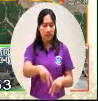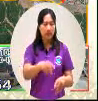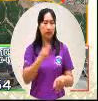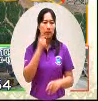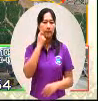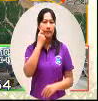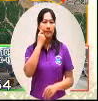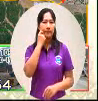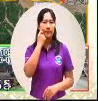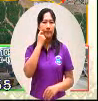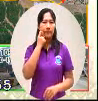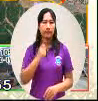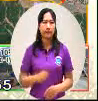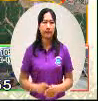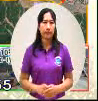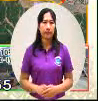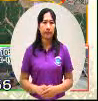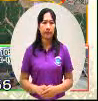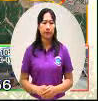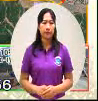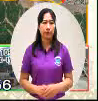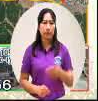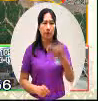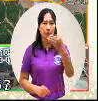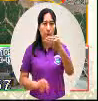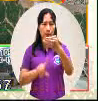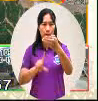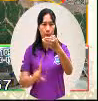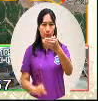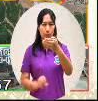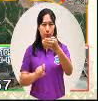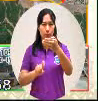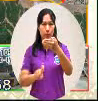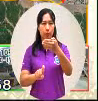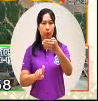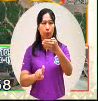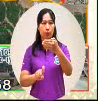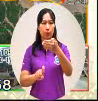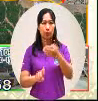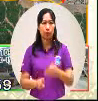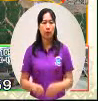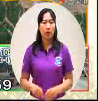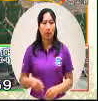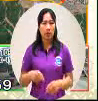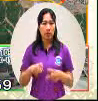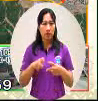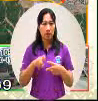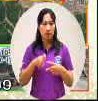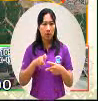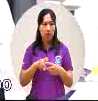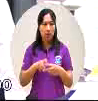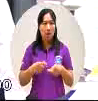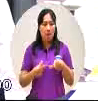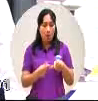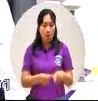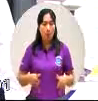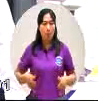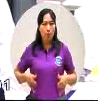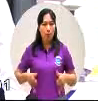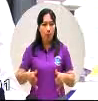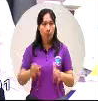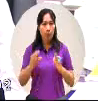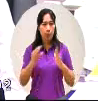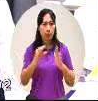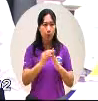难行。那么在9月10号，那么我想公路局随着没有冲撞